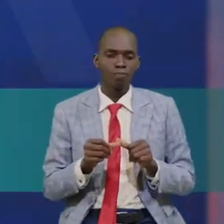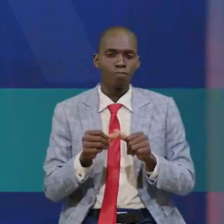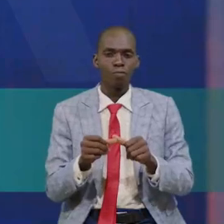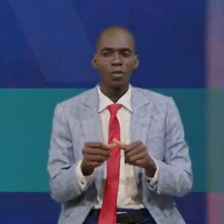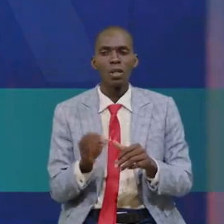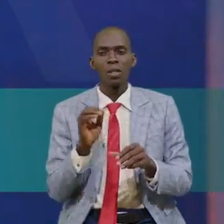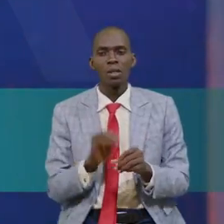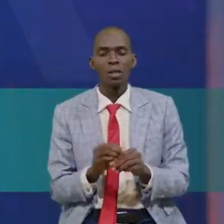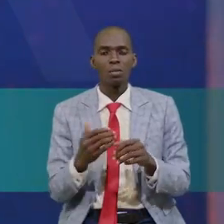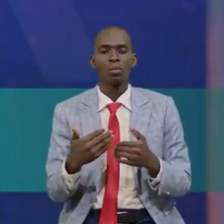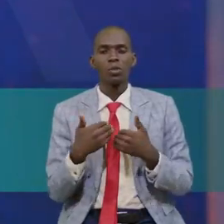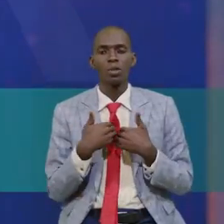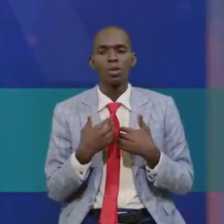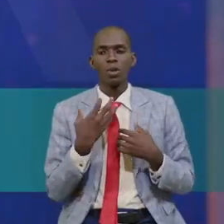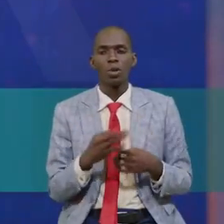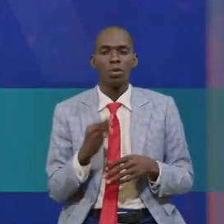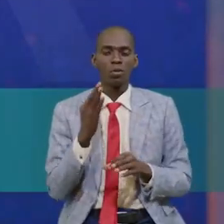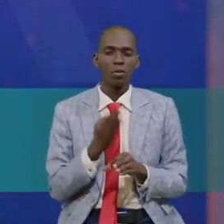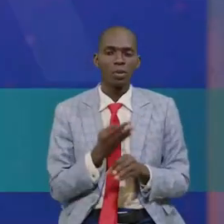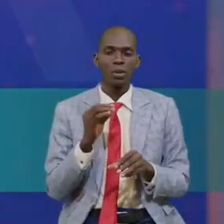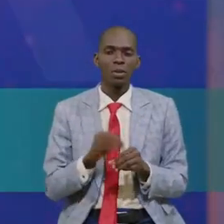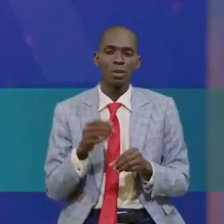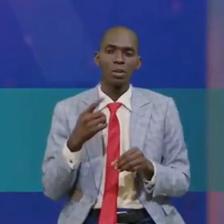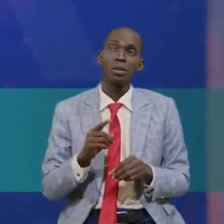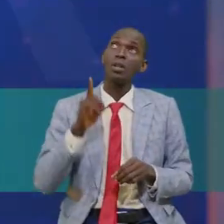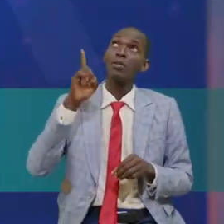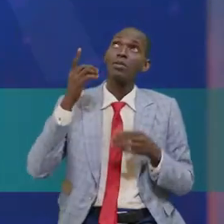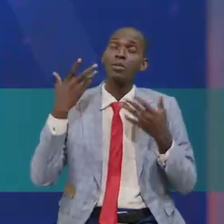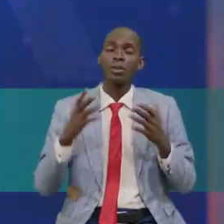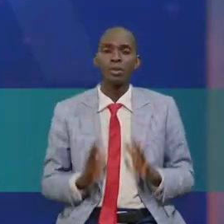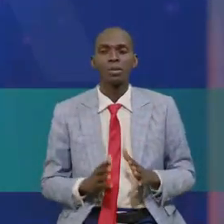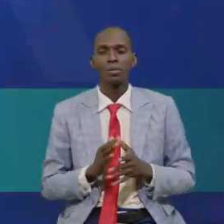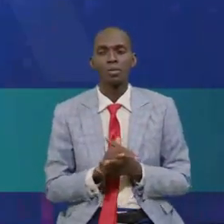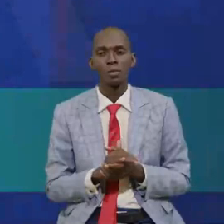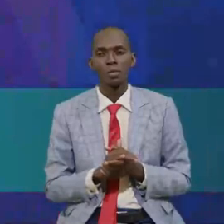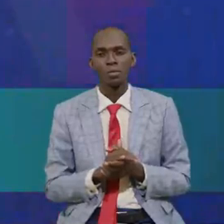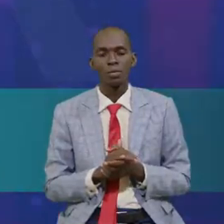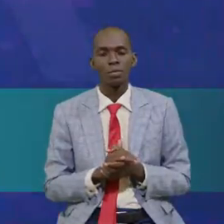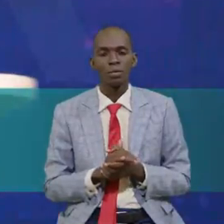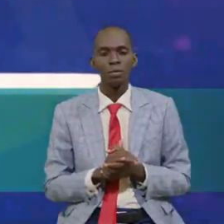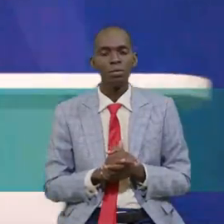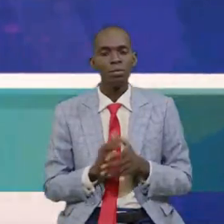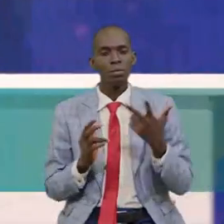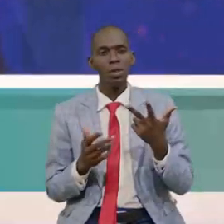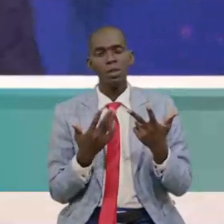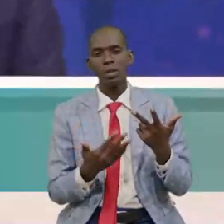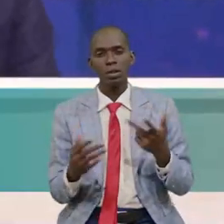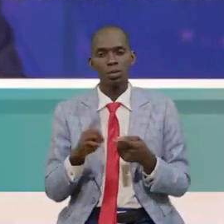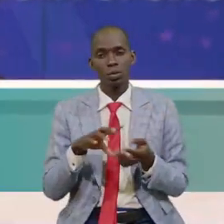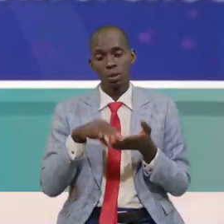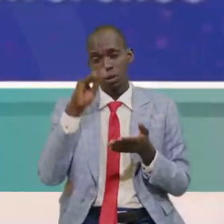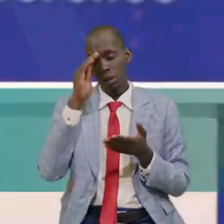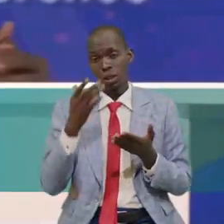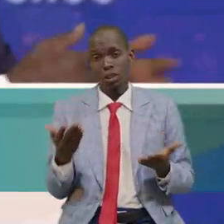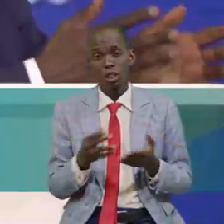dans la possession de la foi dans le consommateur. Trois éléments, premièrement,